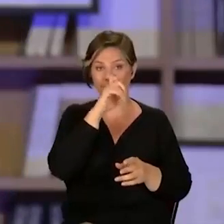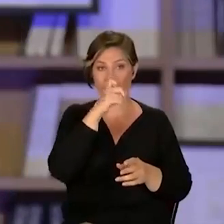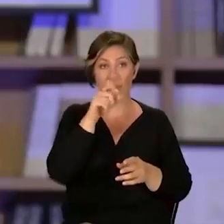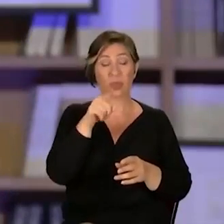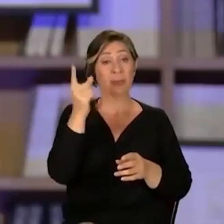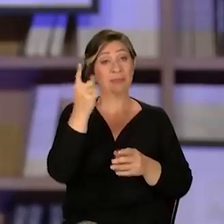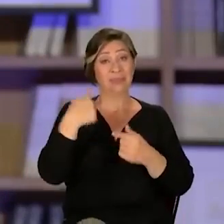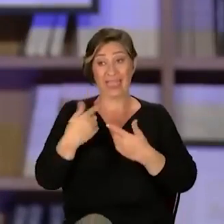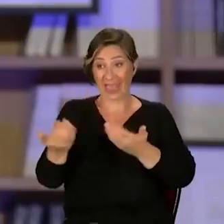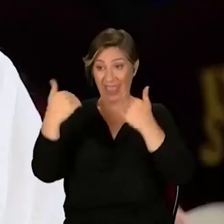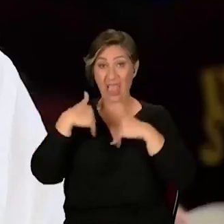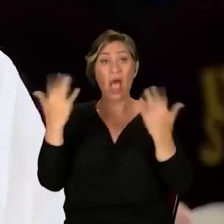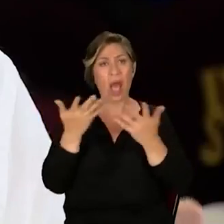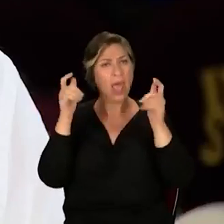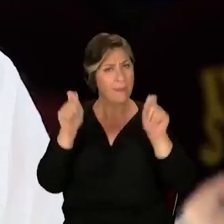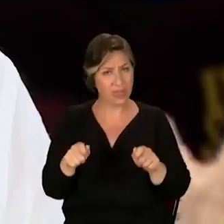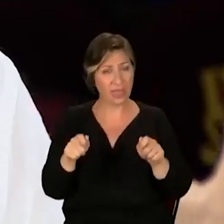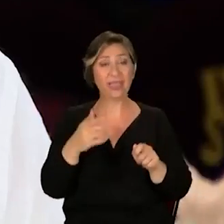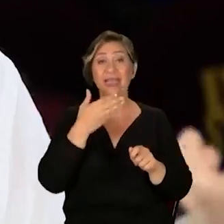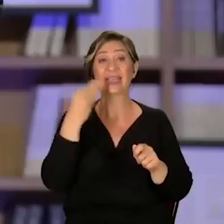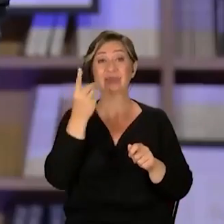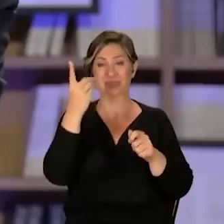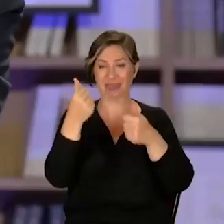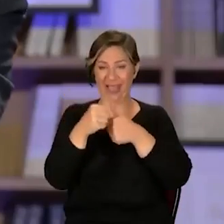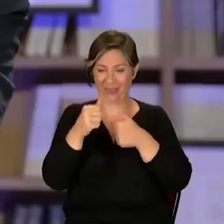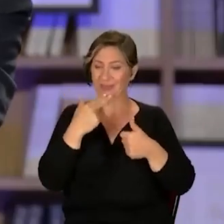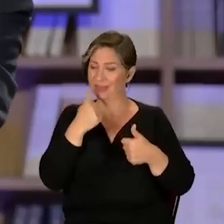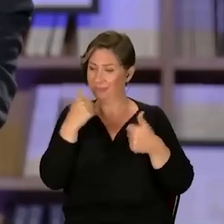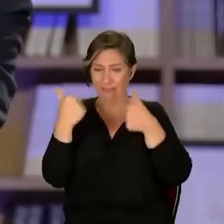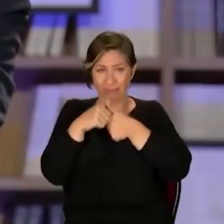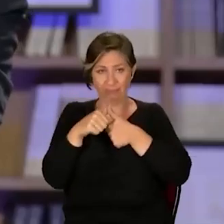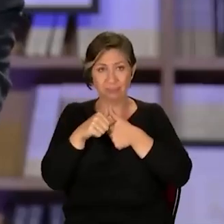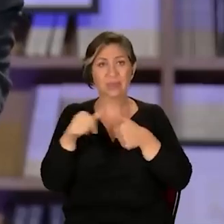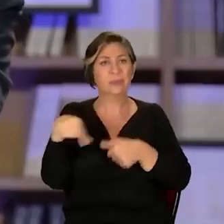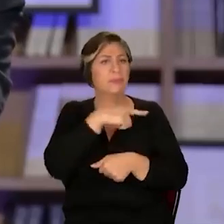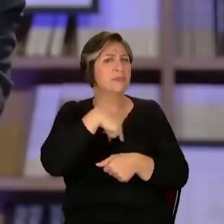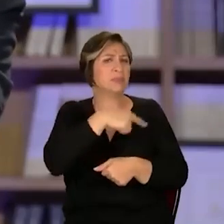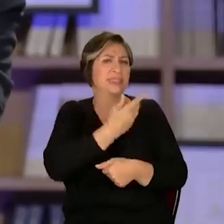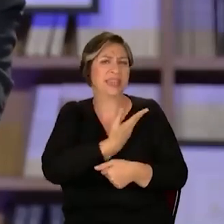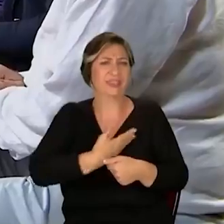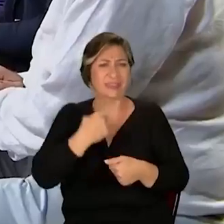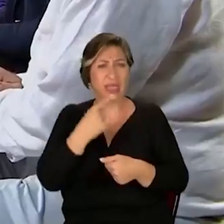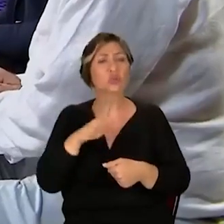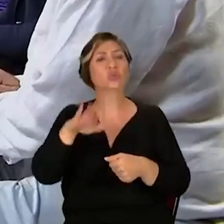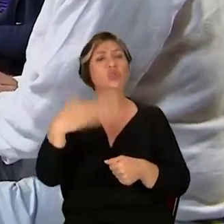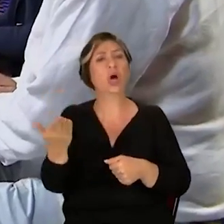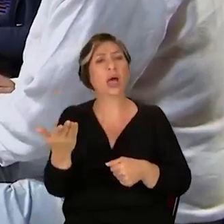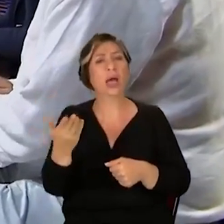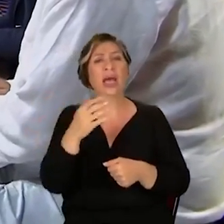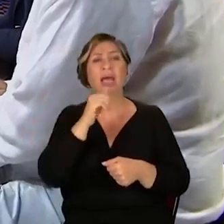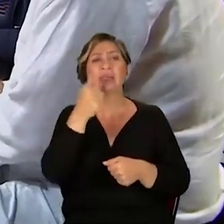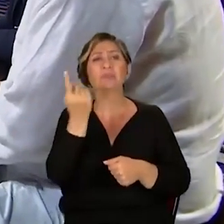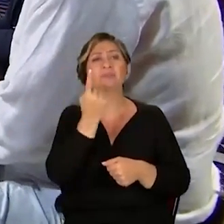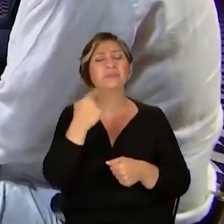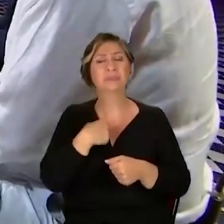bunlardan bize gelen ve hala uygulanan, genç bir çifti evlendiriyoruz, bu çocuklar birbirlerini sevdiler diye. Sonra hiç